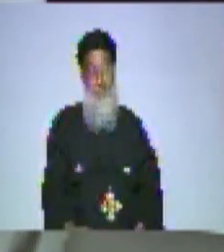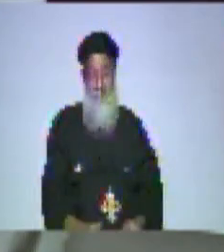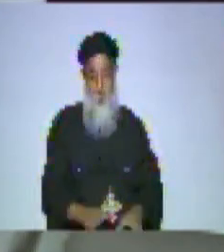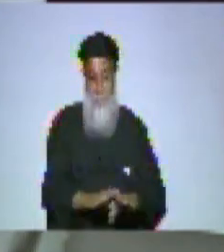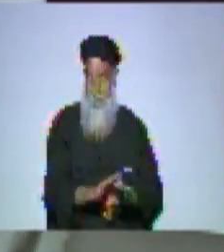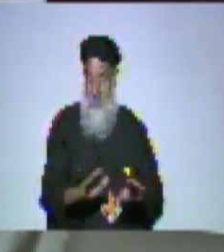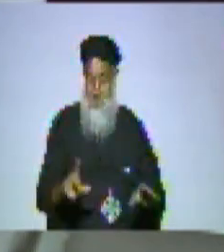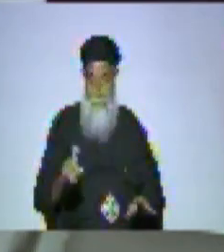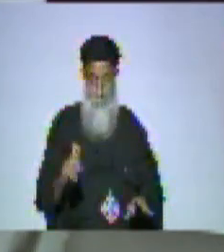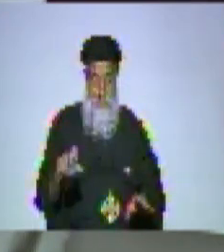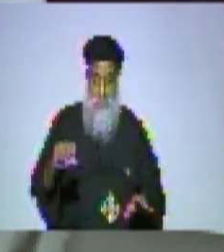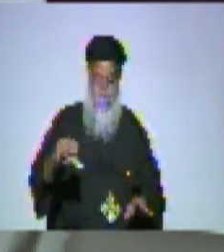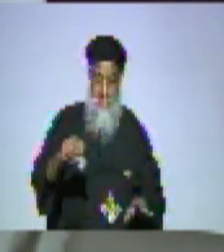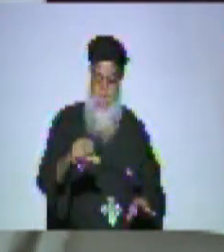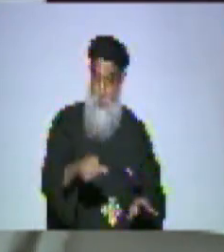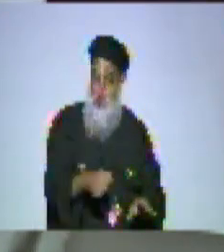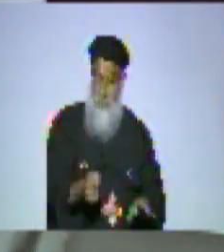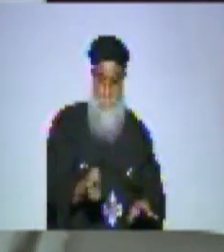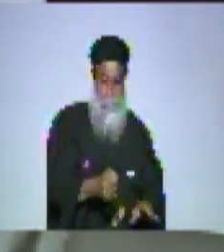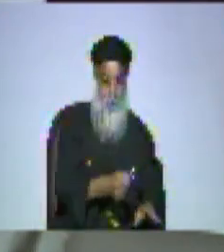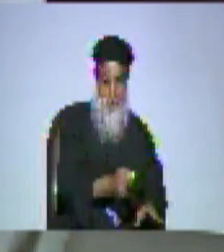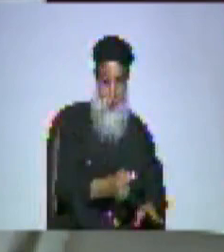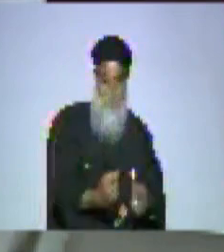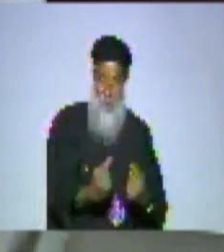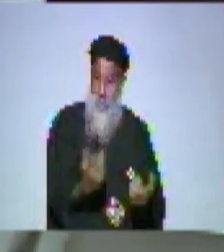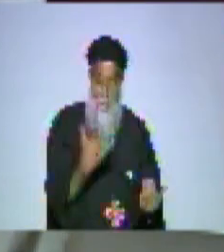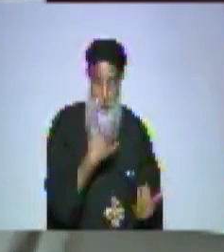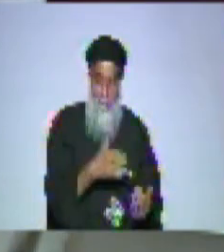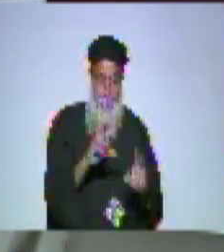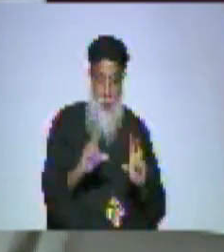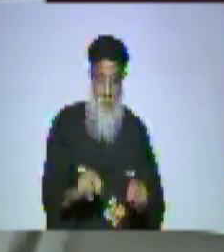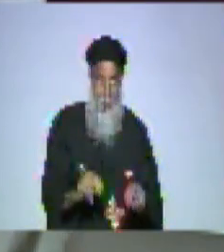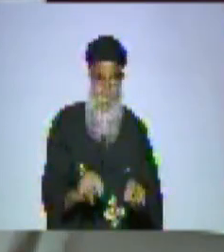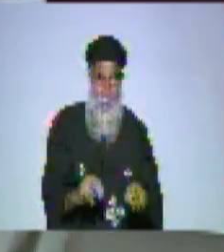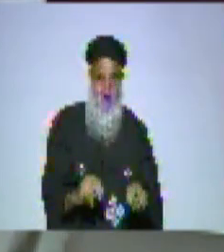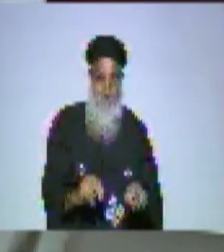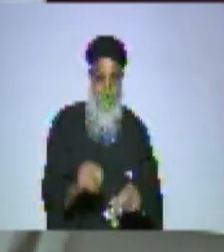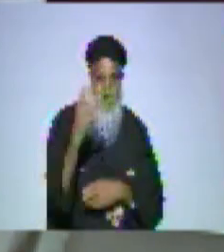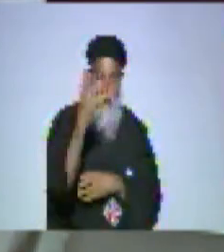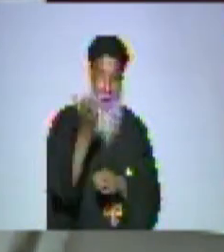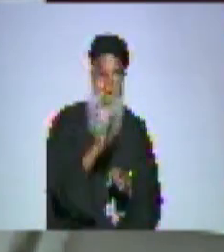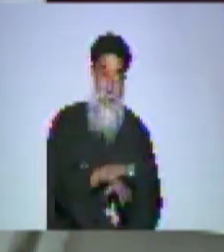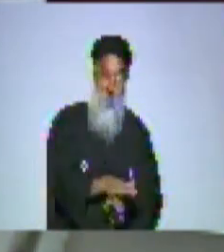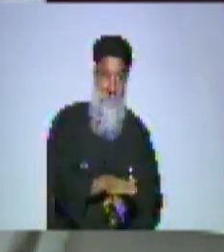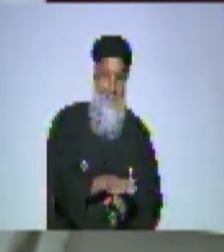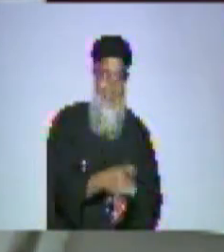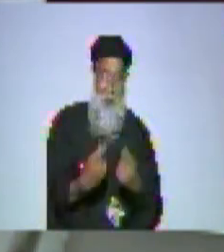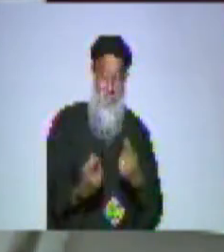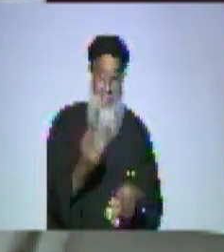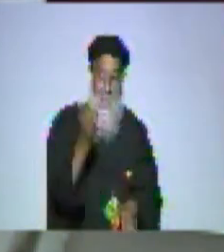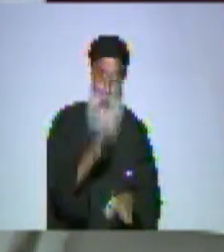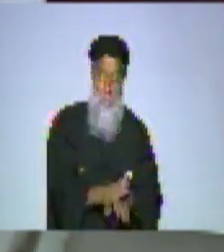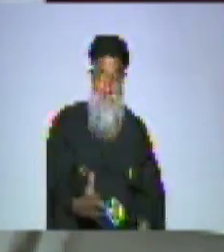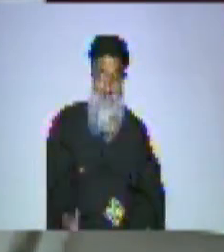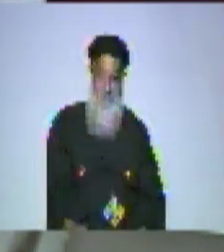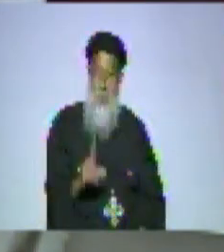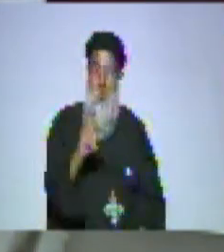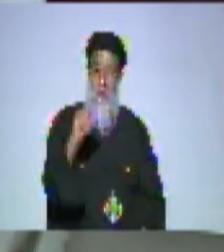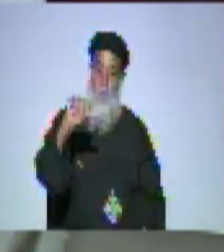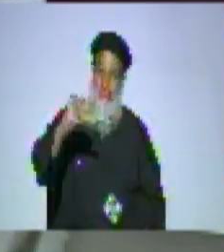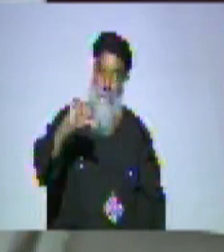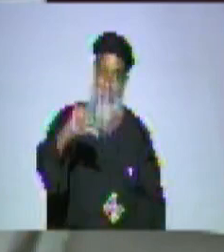لو ما اتراودش ما تطلعش زرع المياه حاجه اساسيه جدا